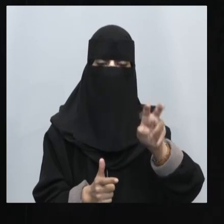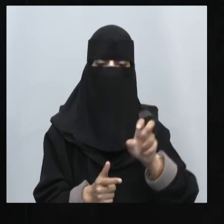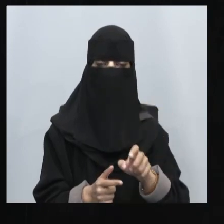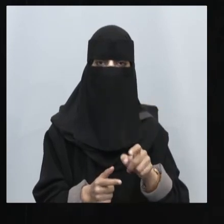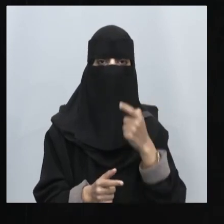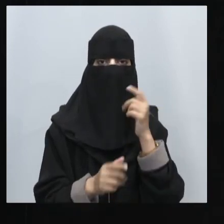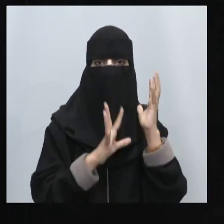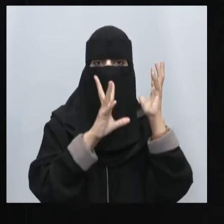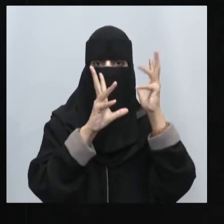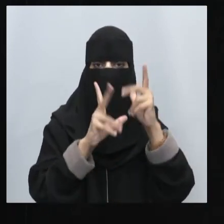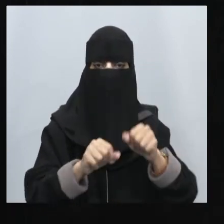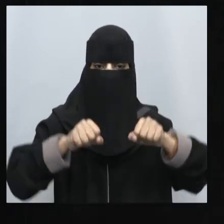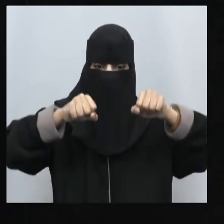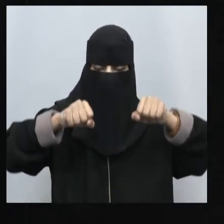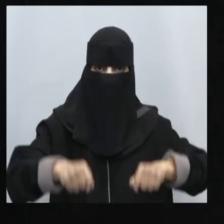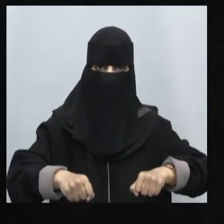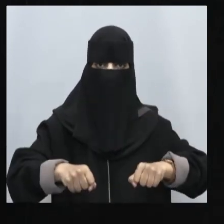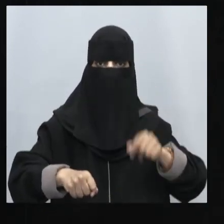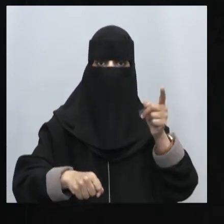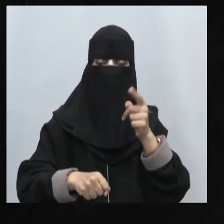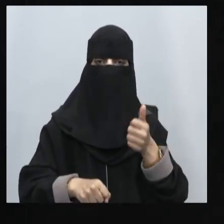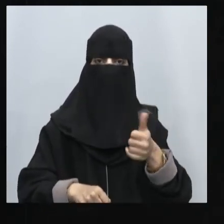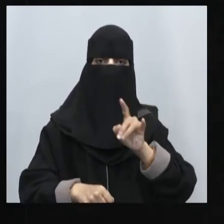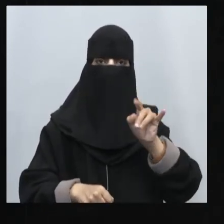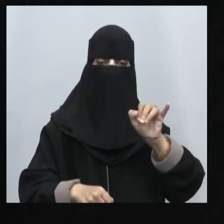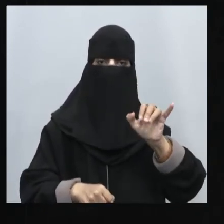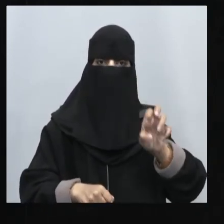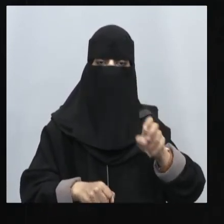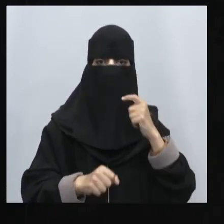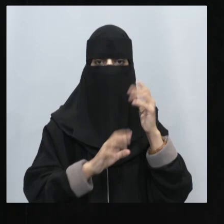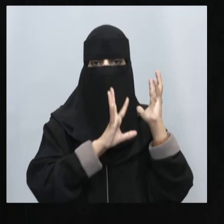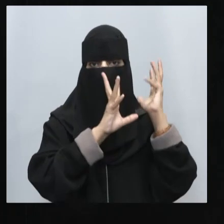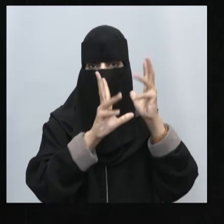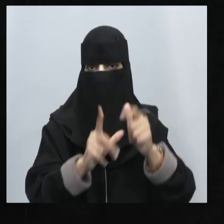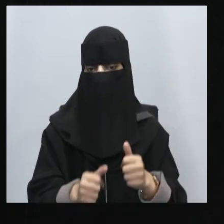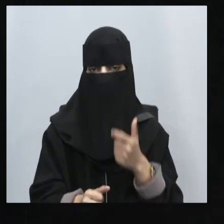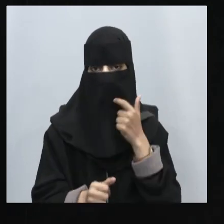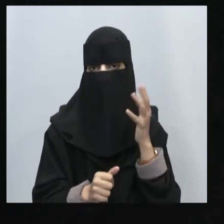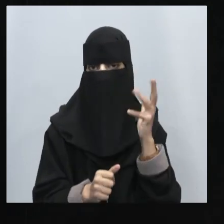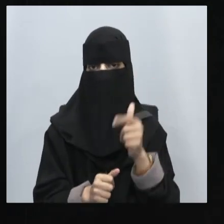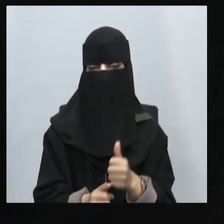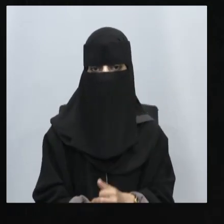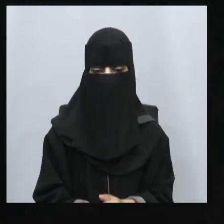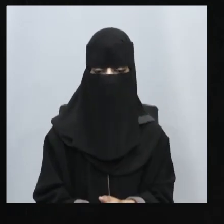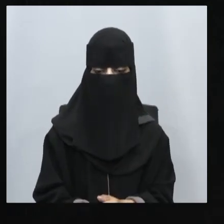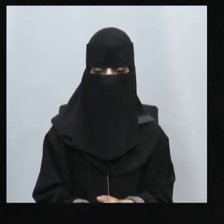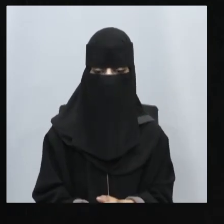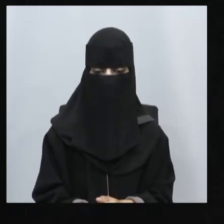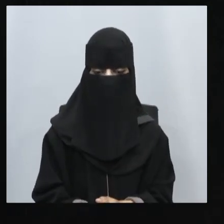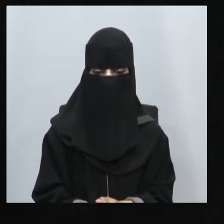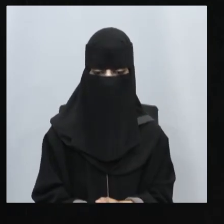كم سنه استمر حكم الخلفاء الامويين او كم سنه دام حكم الدوله الامويه